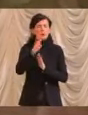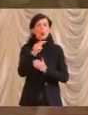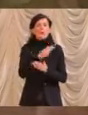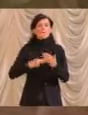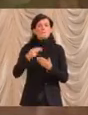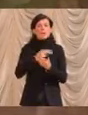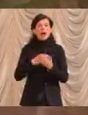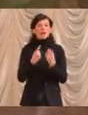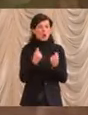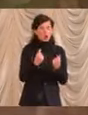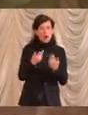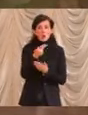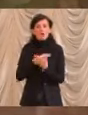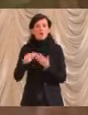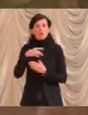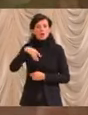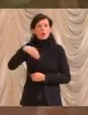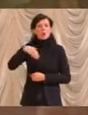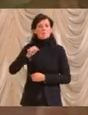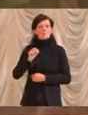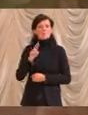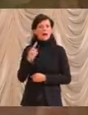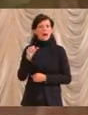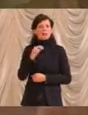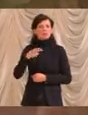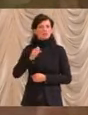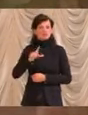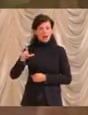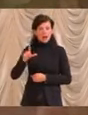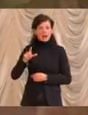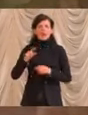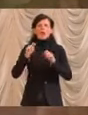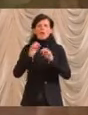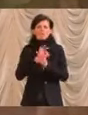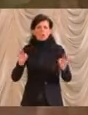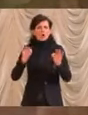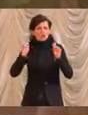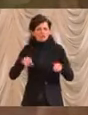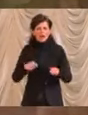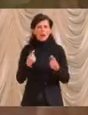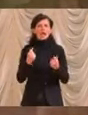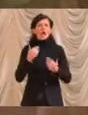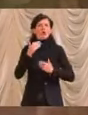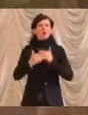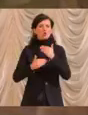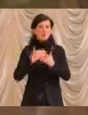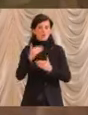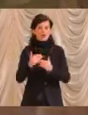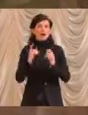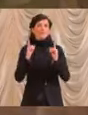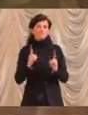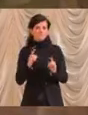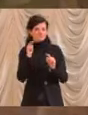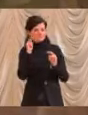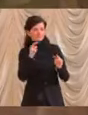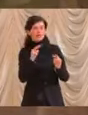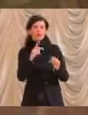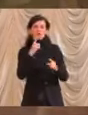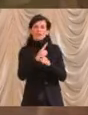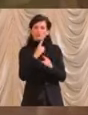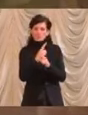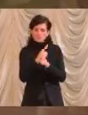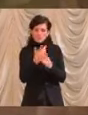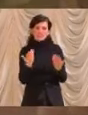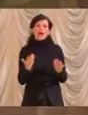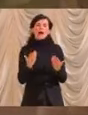la ripresa, che deve rilanciare l'economia e anche tenere conto della necessità di far tesoro di questa esperienza,